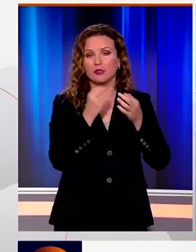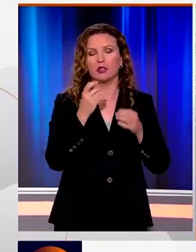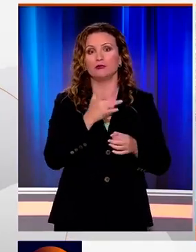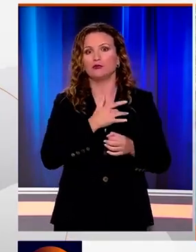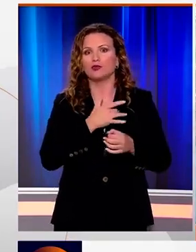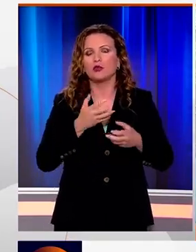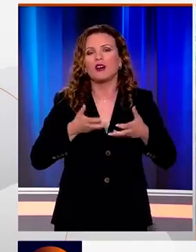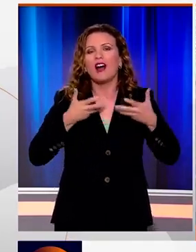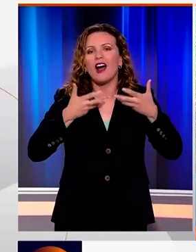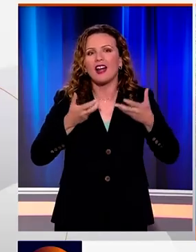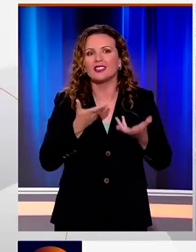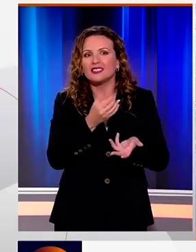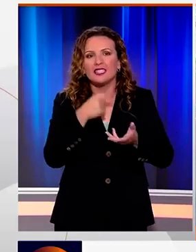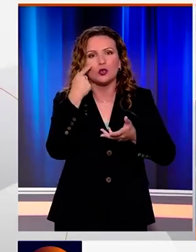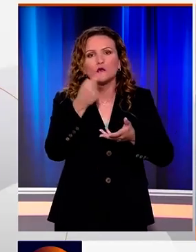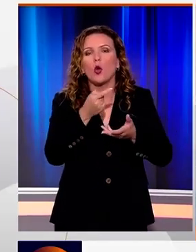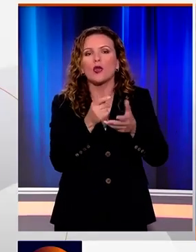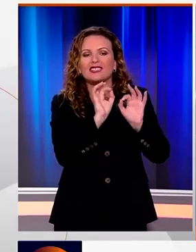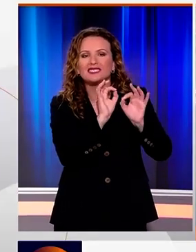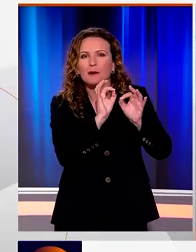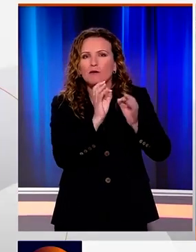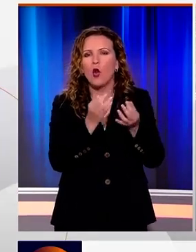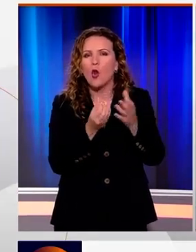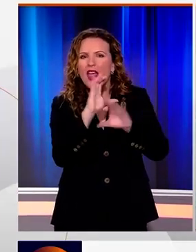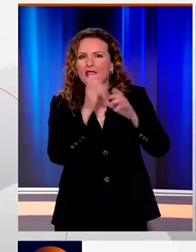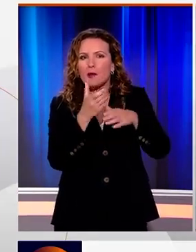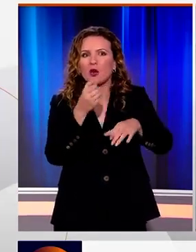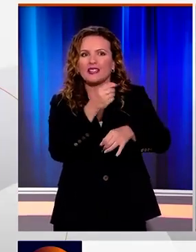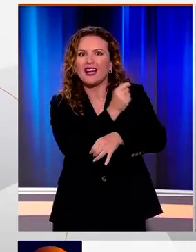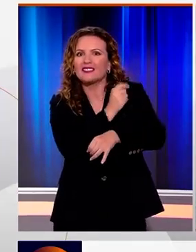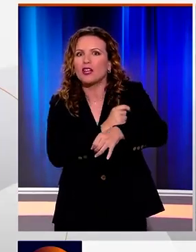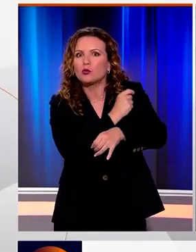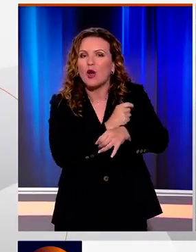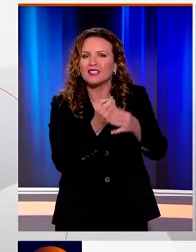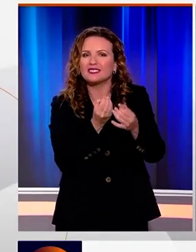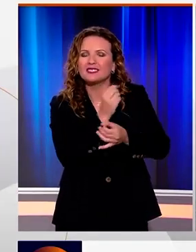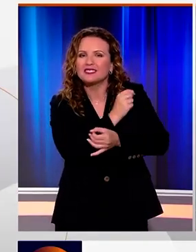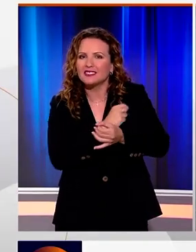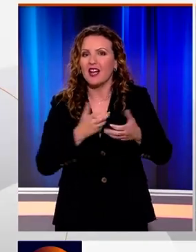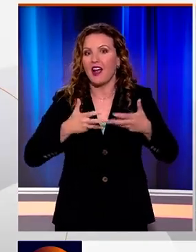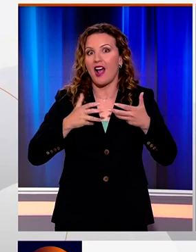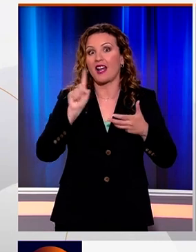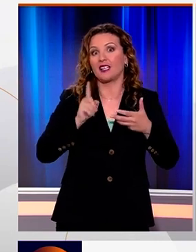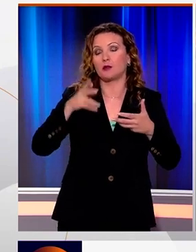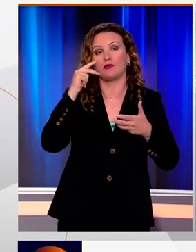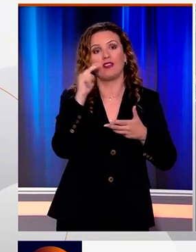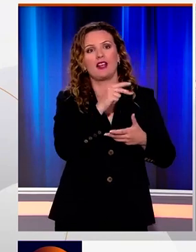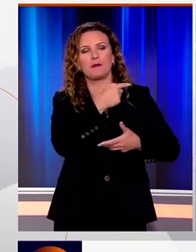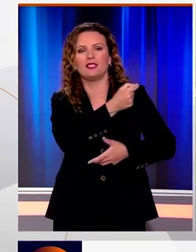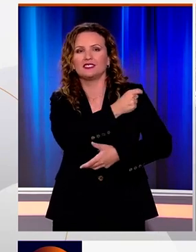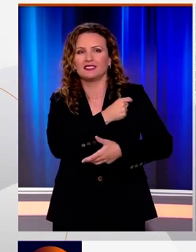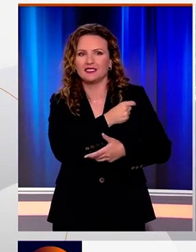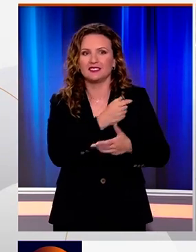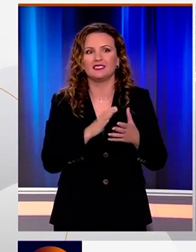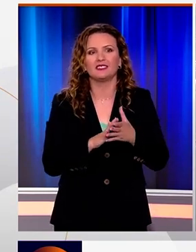Ξαφνιάστηκε ευχάριστα από το δέσιμο της βάσης με τα σύμβολα του κόμματος. Θέλω να το δείξεις εδώ, κοίτα εδώ. Κοίτα εδώ.